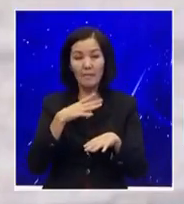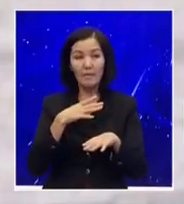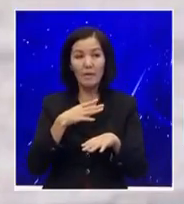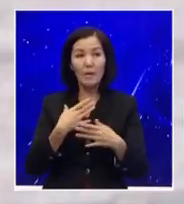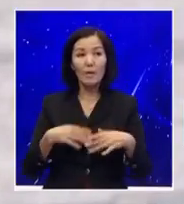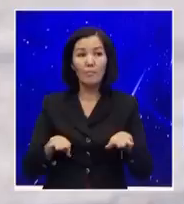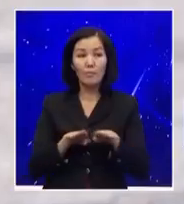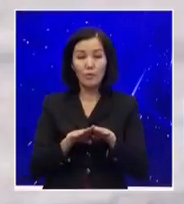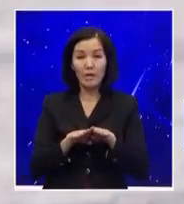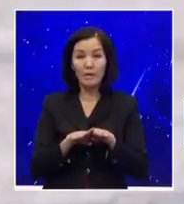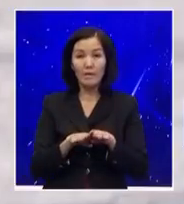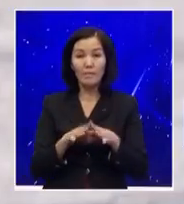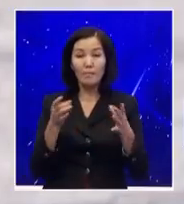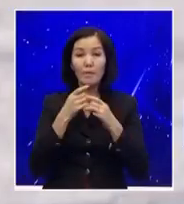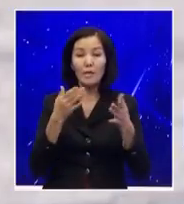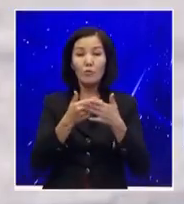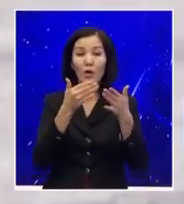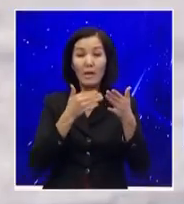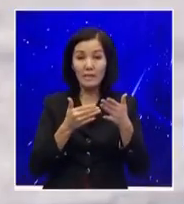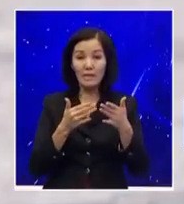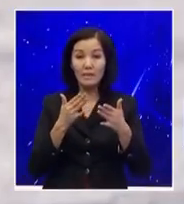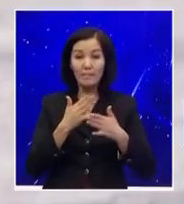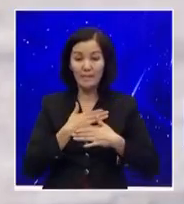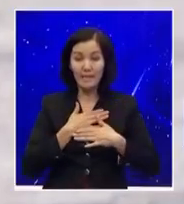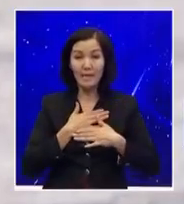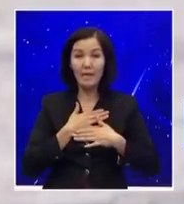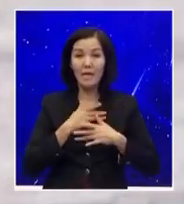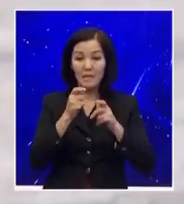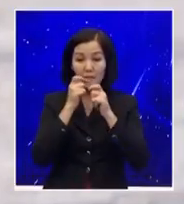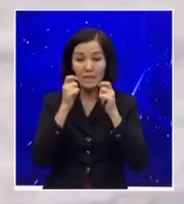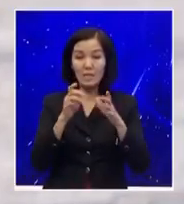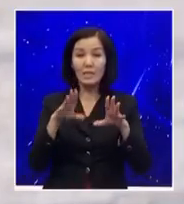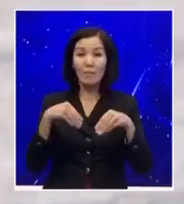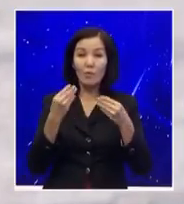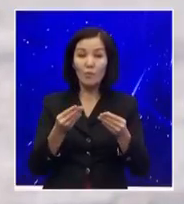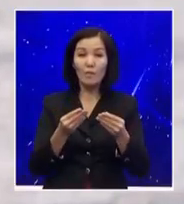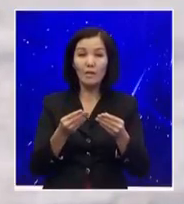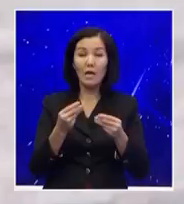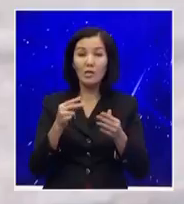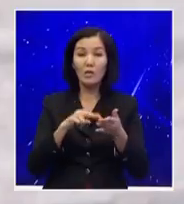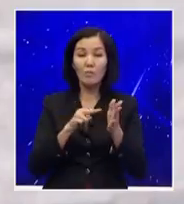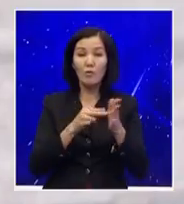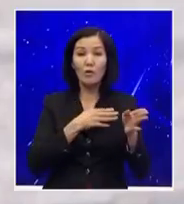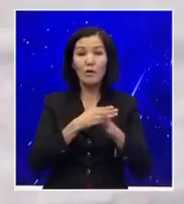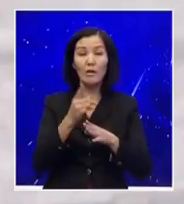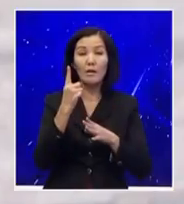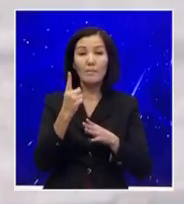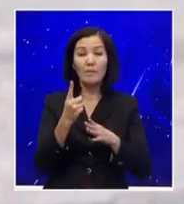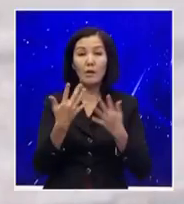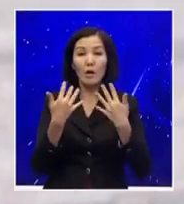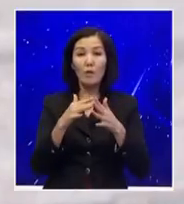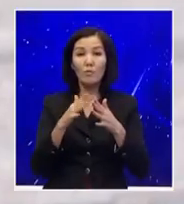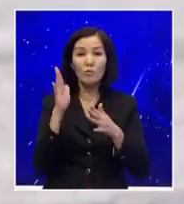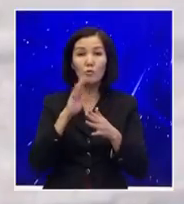Мұндай жаңағы мерейтой қарсаңында мен түсінемін әрине, егер осы кеткен қаражатқа Алматы облысының бір ауылын